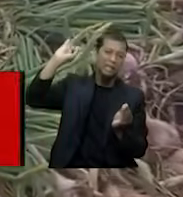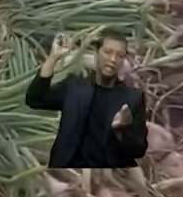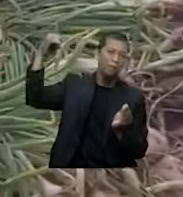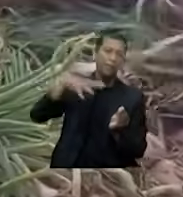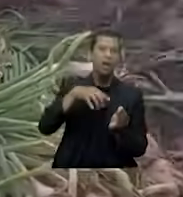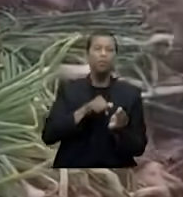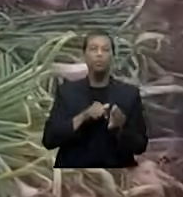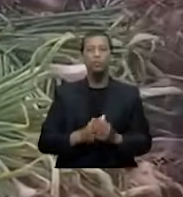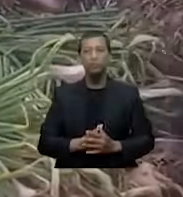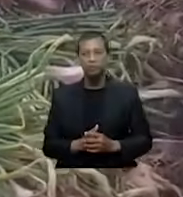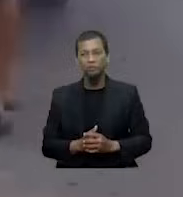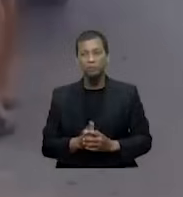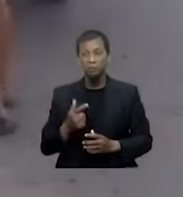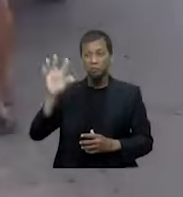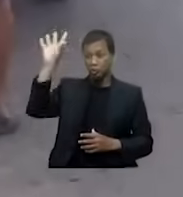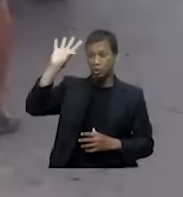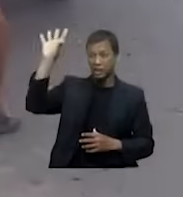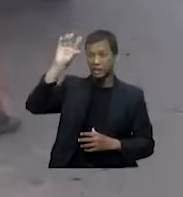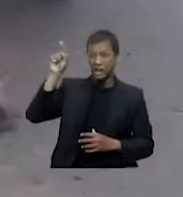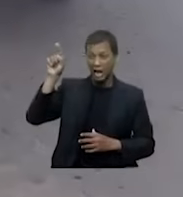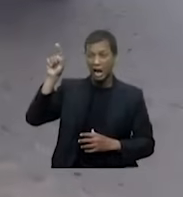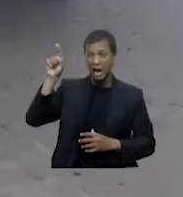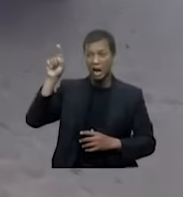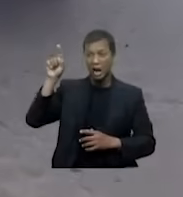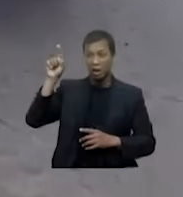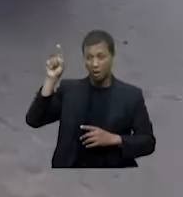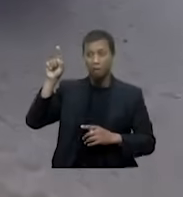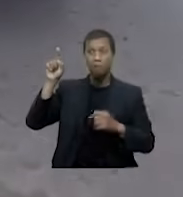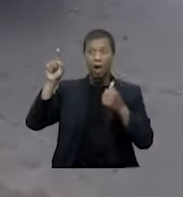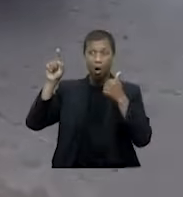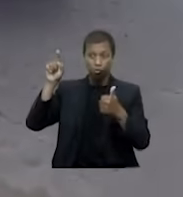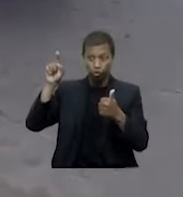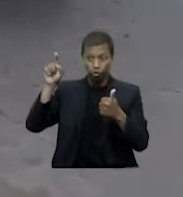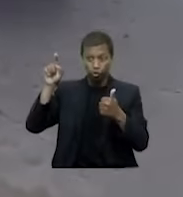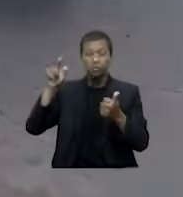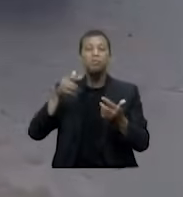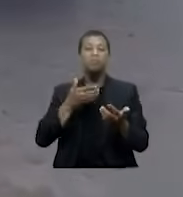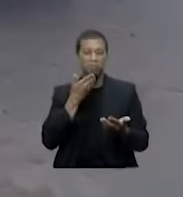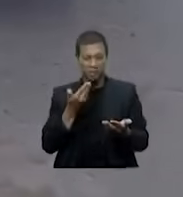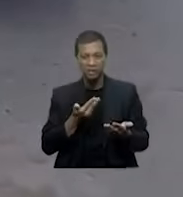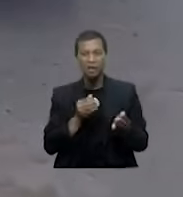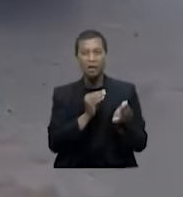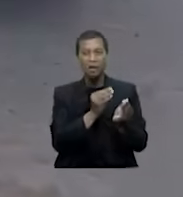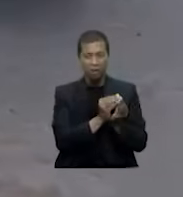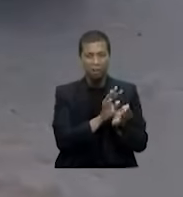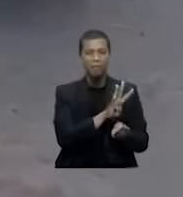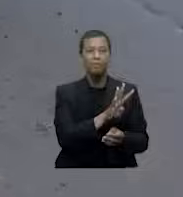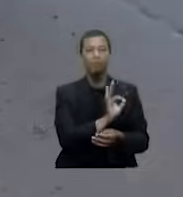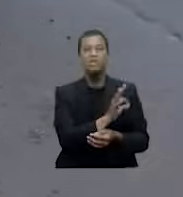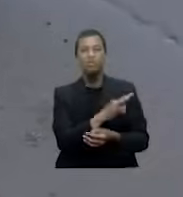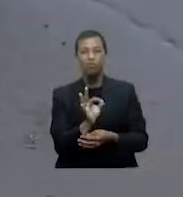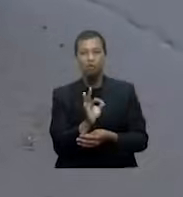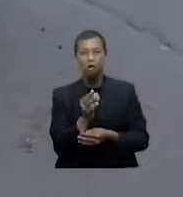Saat cuaca normal, di tingkat petani bawang merah kualitas super laku terjual Rp40.000 per kilo. Tim kontributor